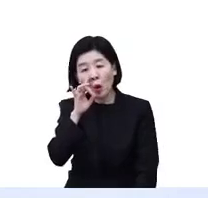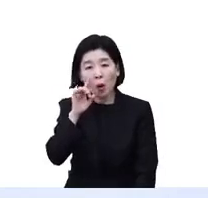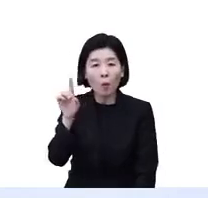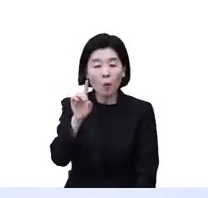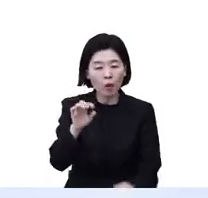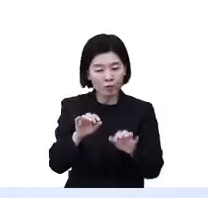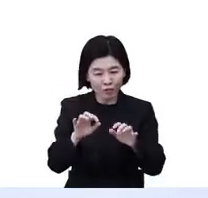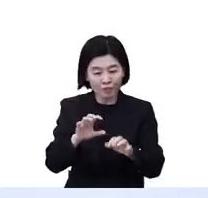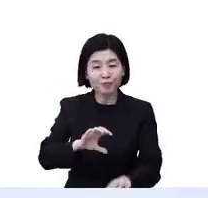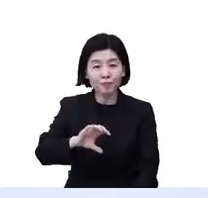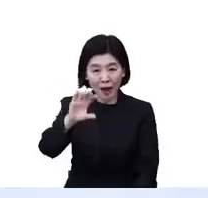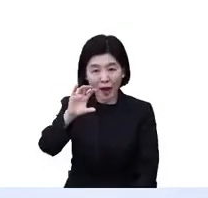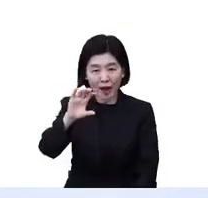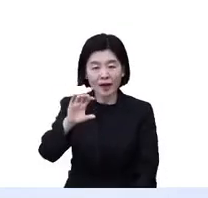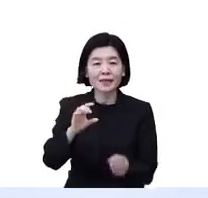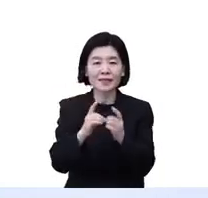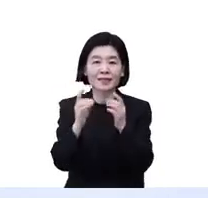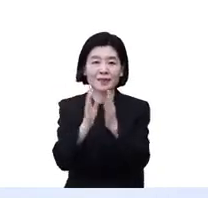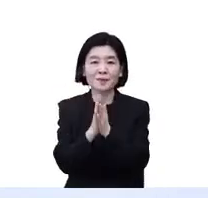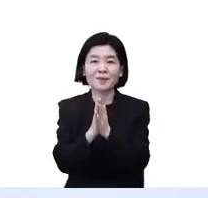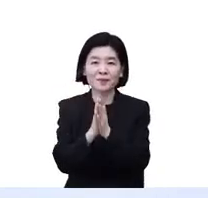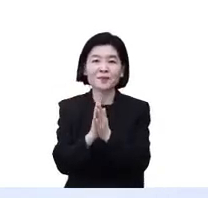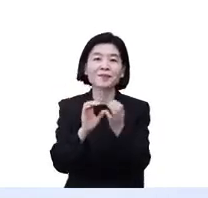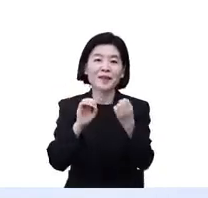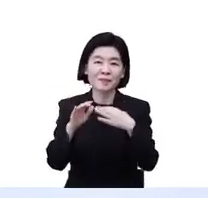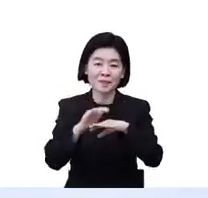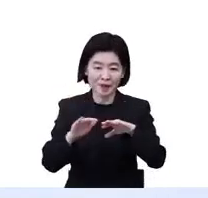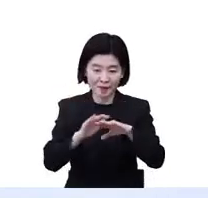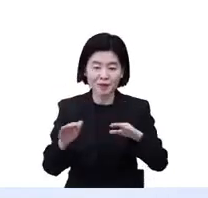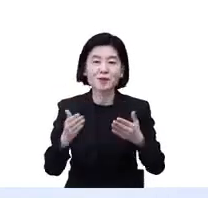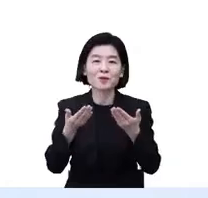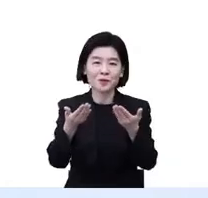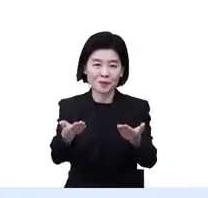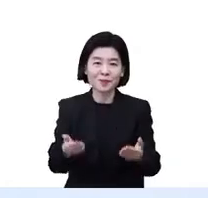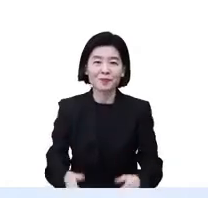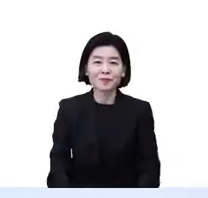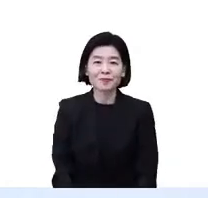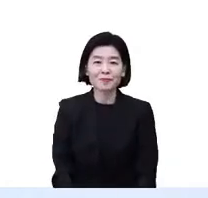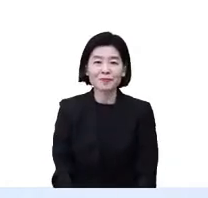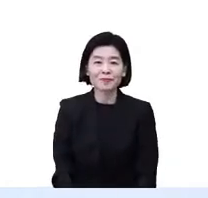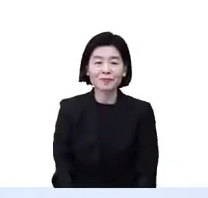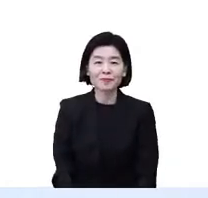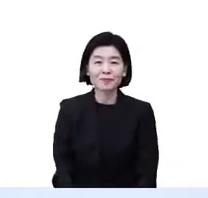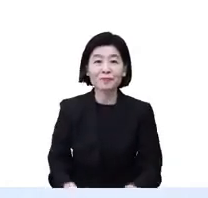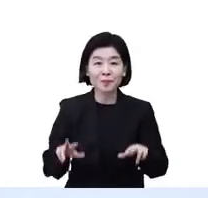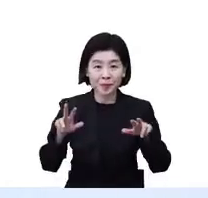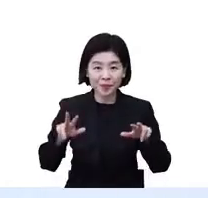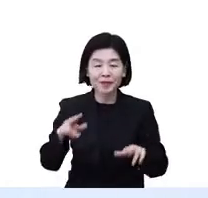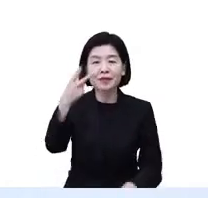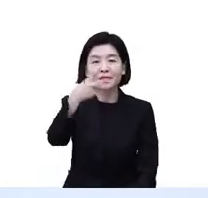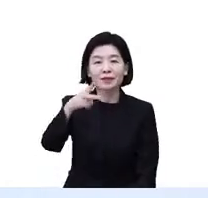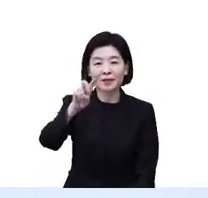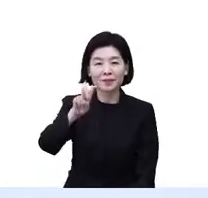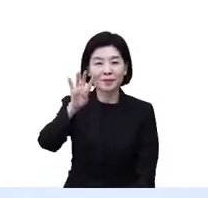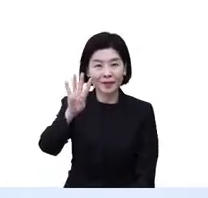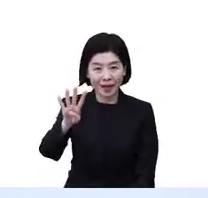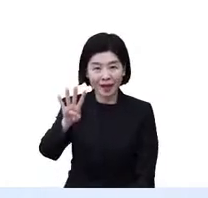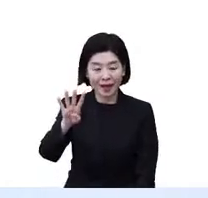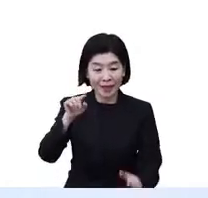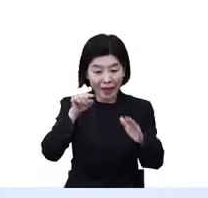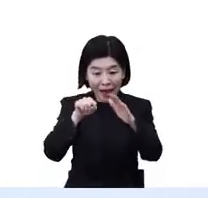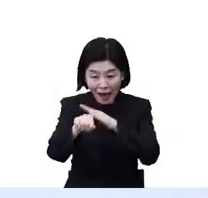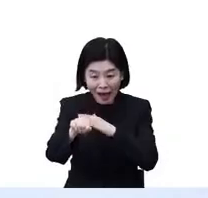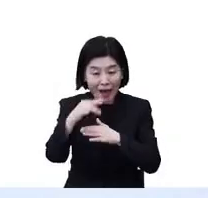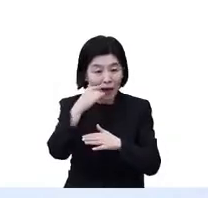저희가 실시간으로 여러분들의 궁금증 해결까지 도와드리도록 하겠습니다. 자, 그럼 지금부터 2024년